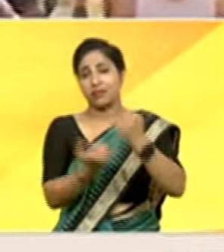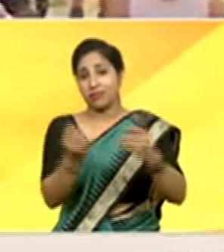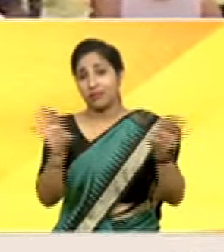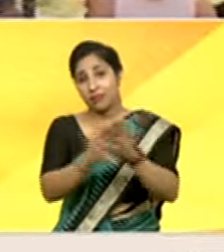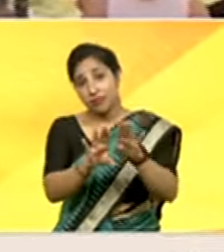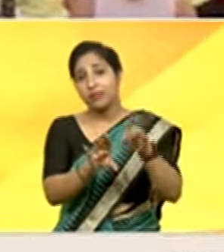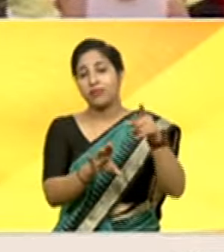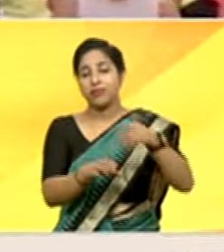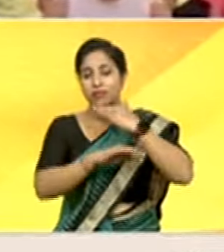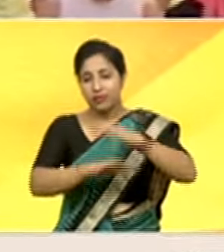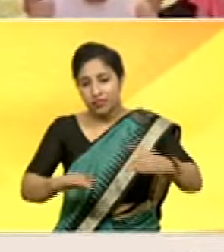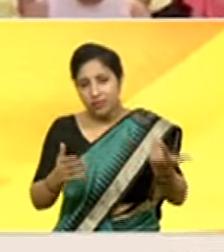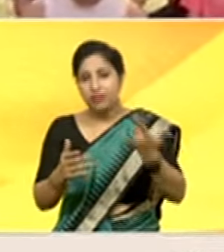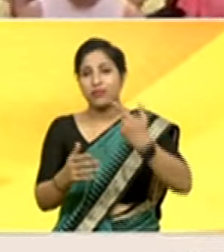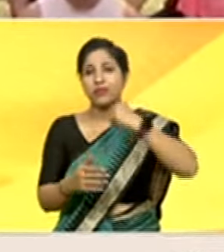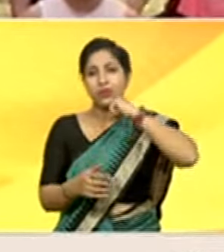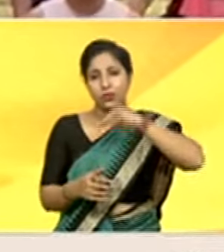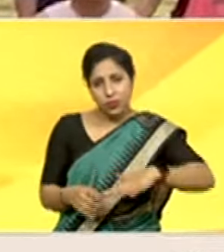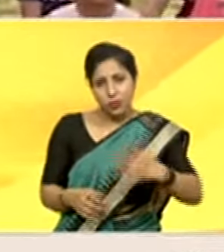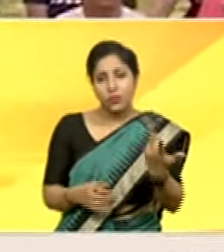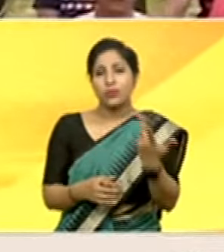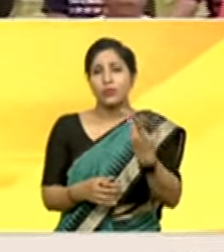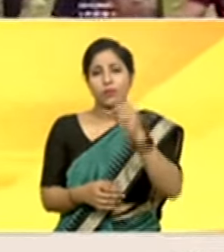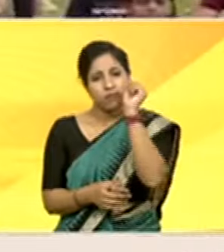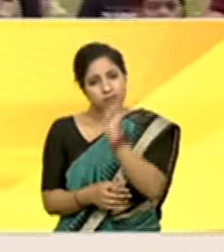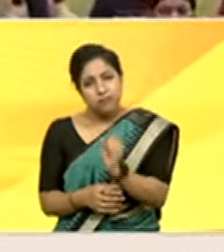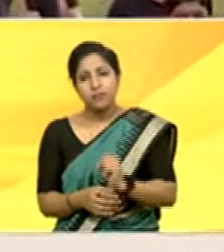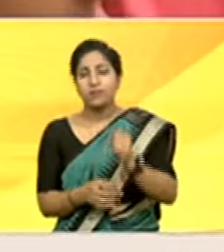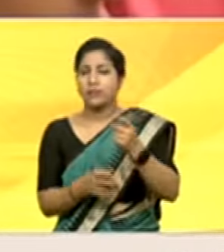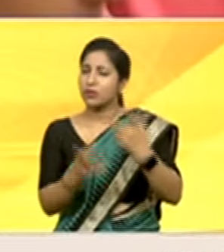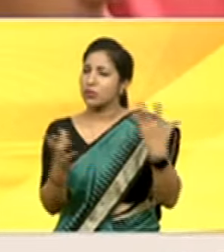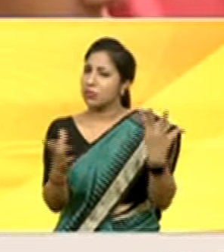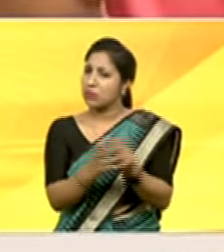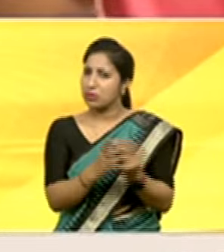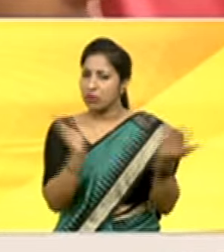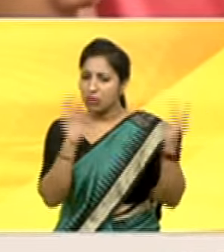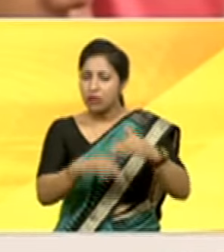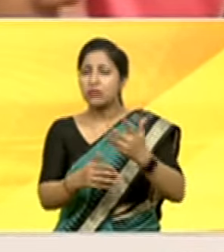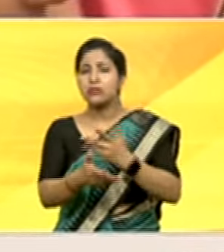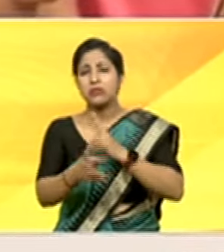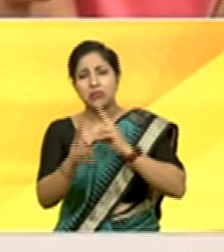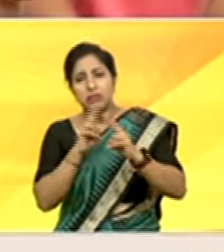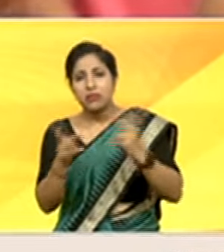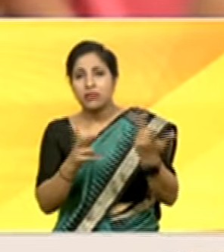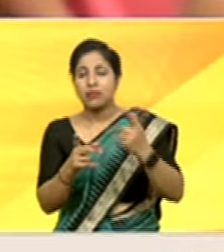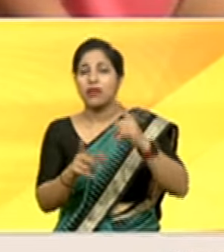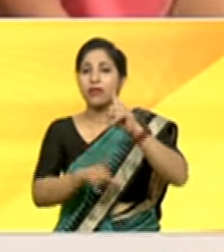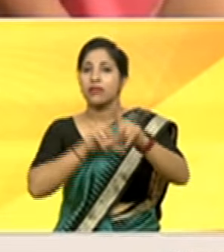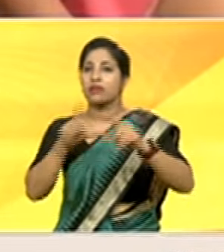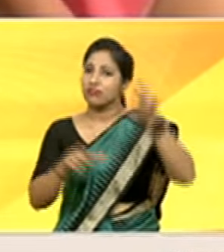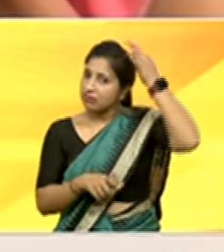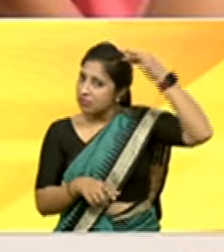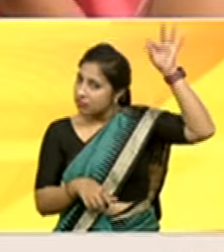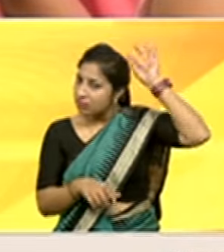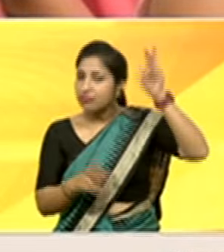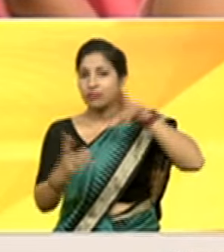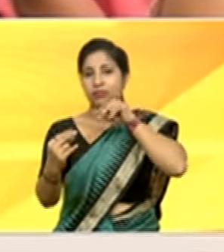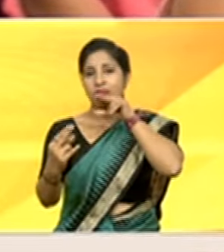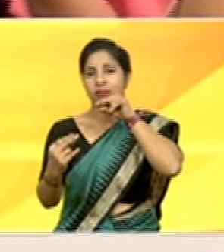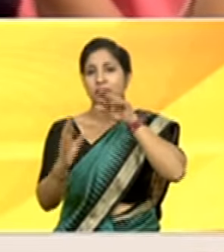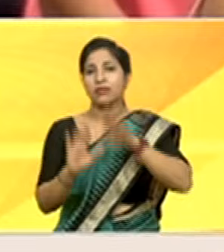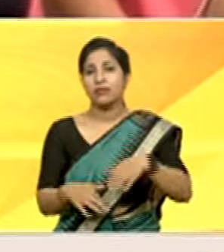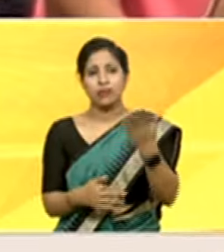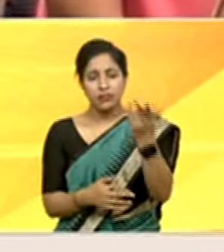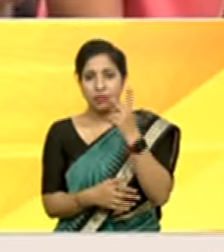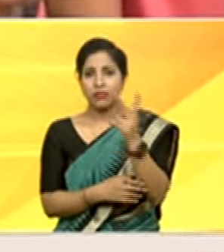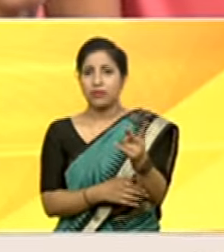बच्चे, यूवा और भुजुर्ग आपस में संस्कृत में बात करते हैं।